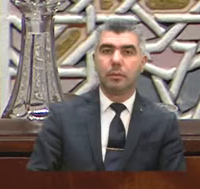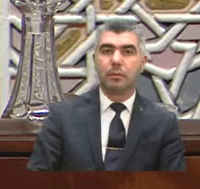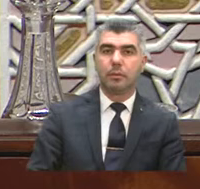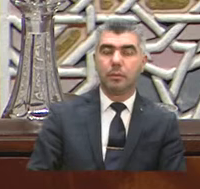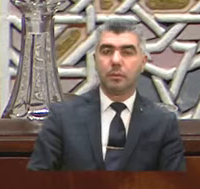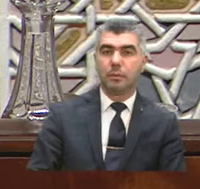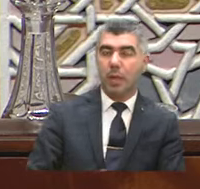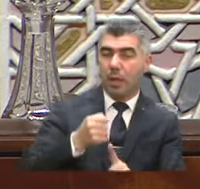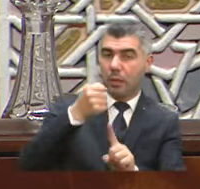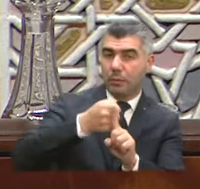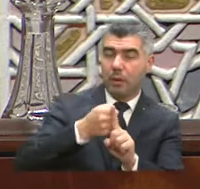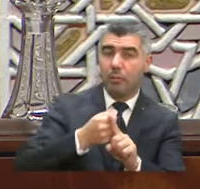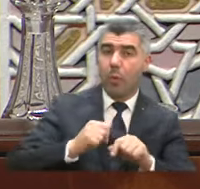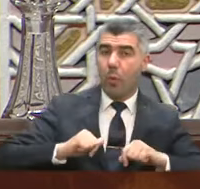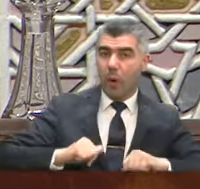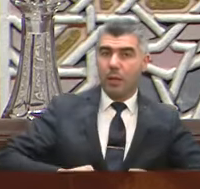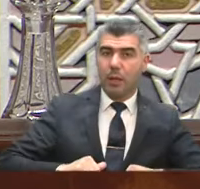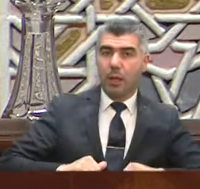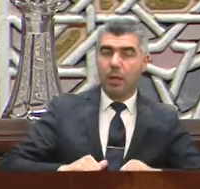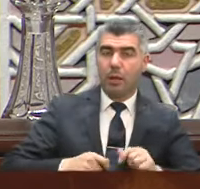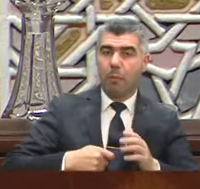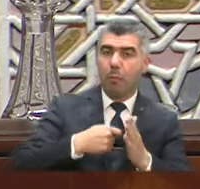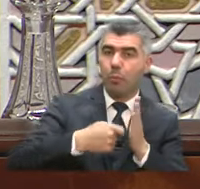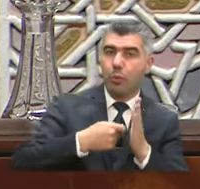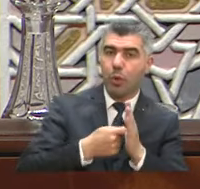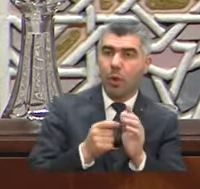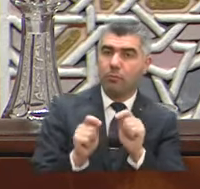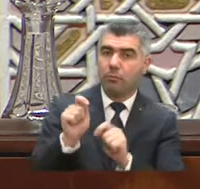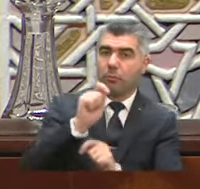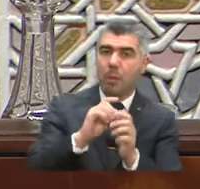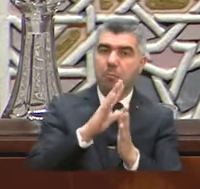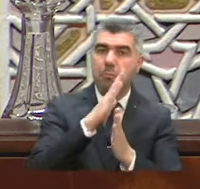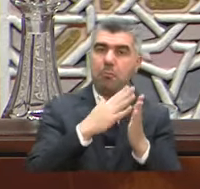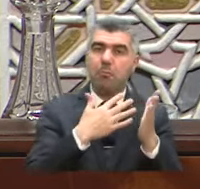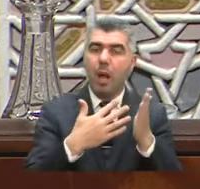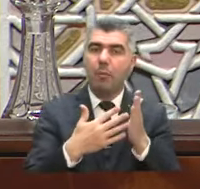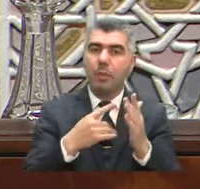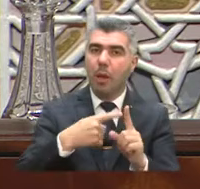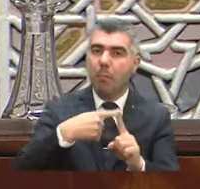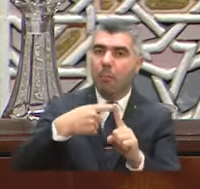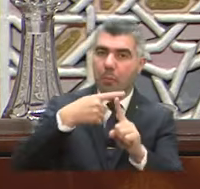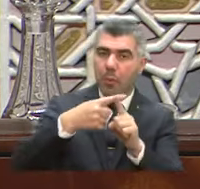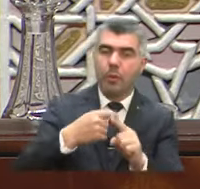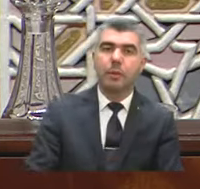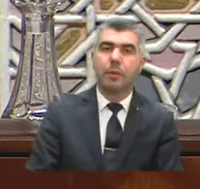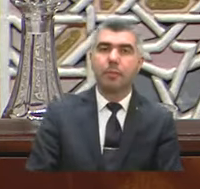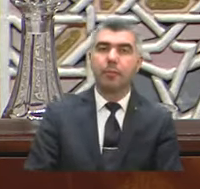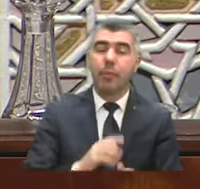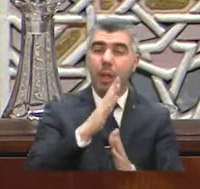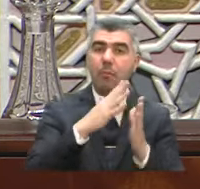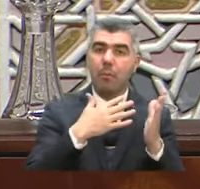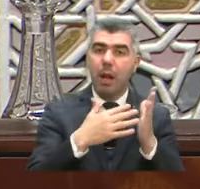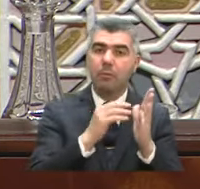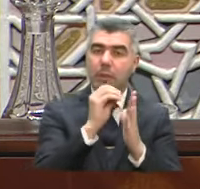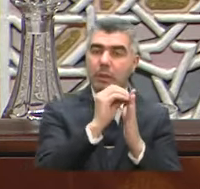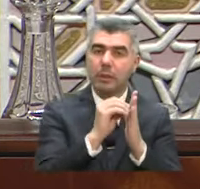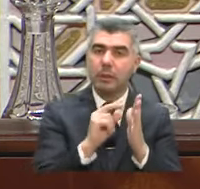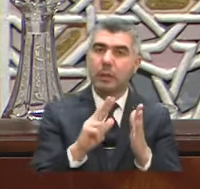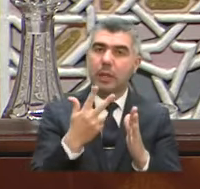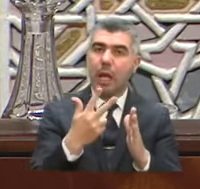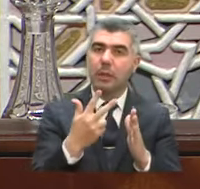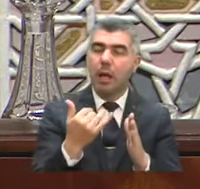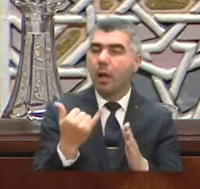تتنكب الوزارة حاليا على إعداد مشروع برنامج للرفع من جاذبية النقل العمومي للمسافرين، وترتكز هذا البرنامج على المكونات الثلاث